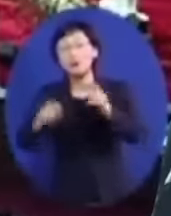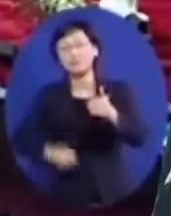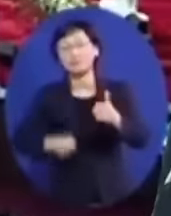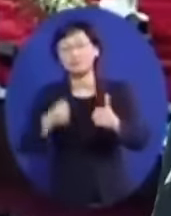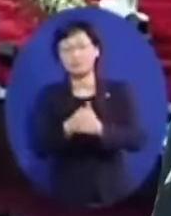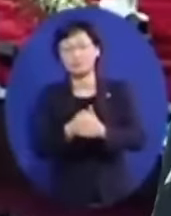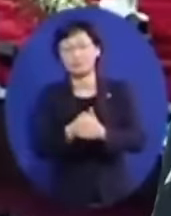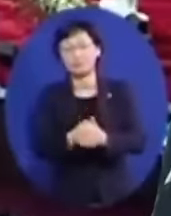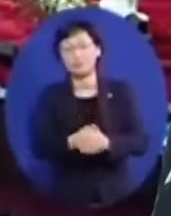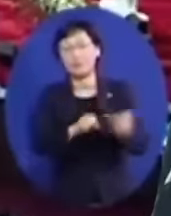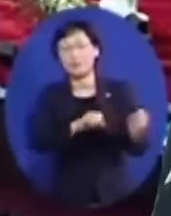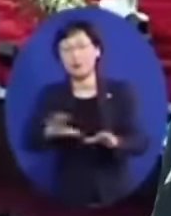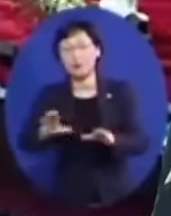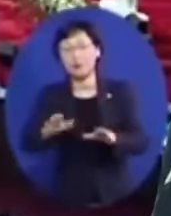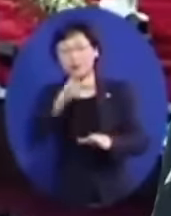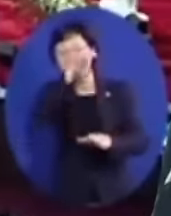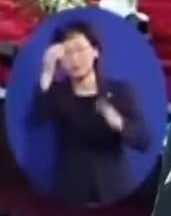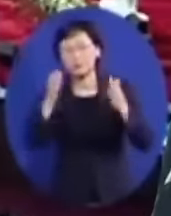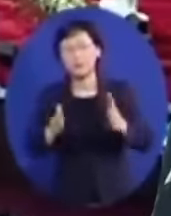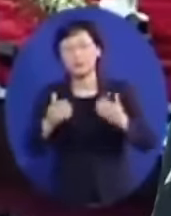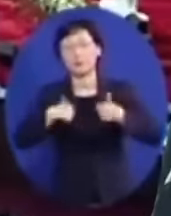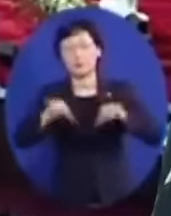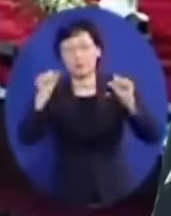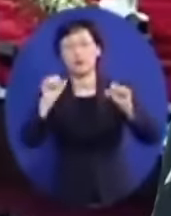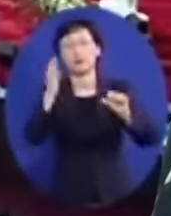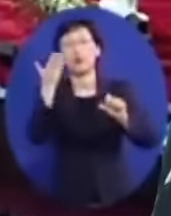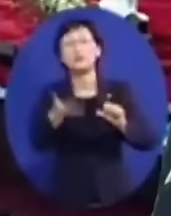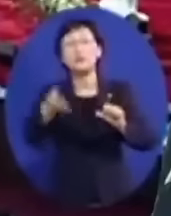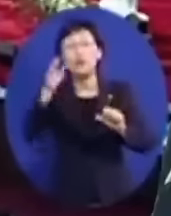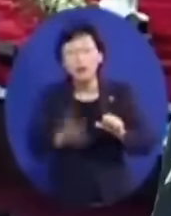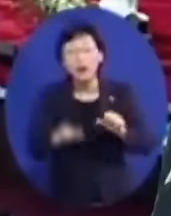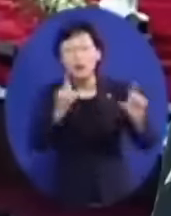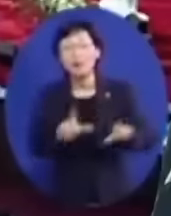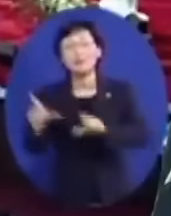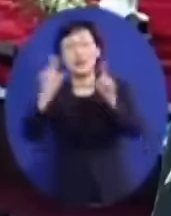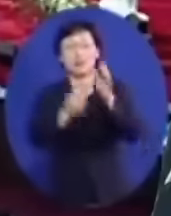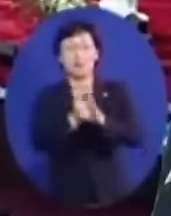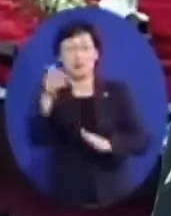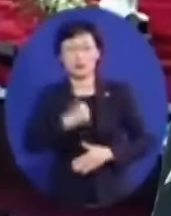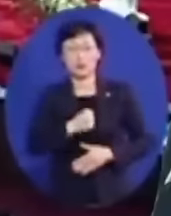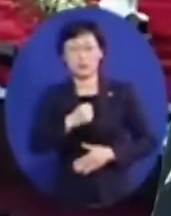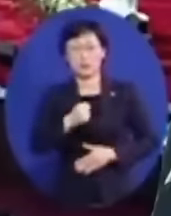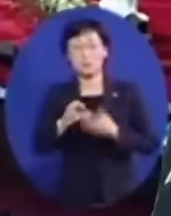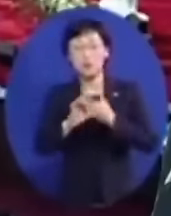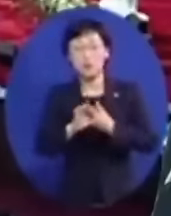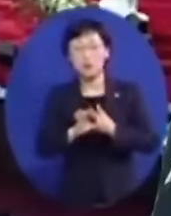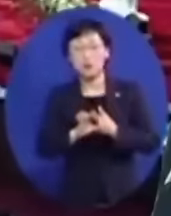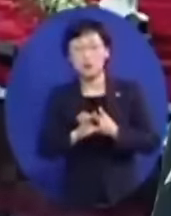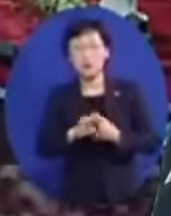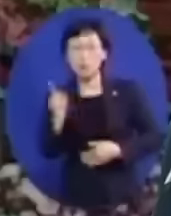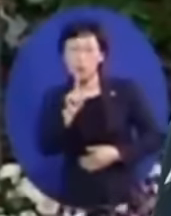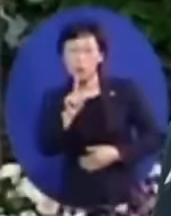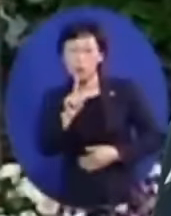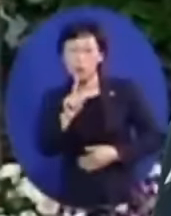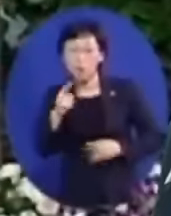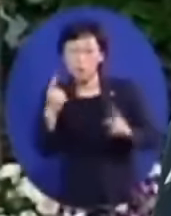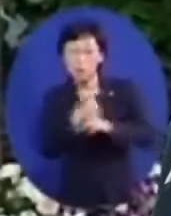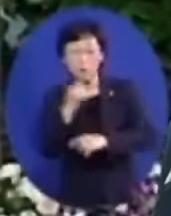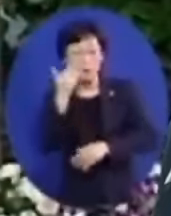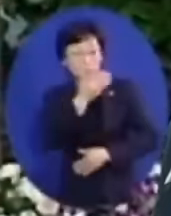인생을 포기하게 되는 것입니다. 그러나 우리가 삶의 희망을 가지면 무엇이 달라집니까?